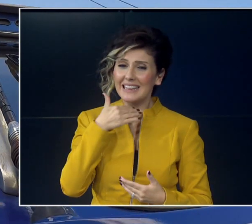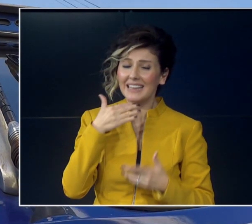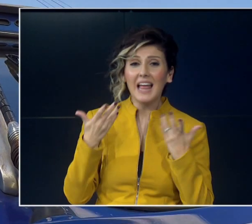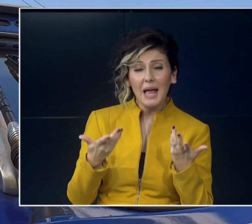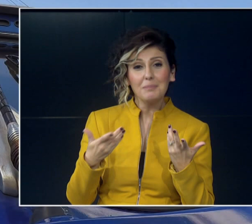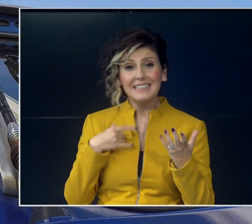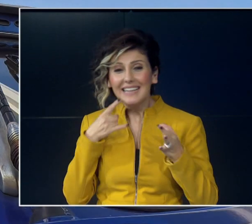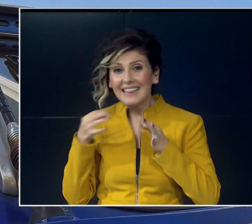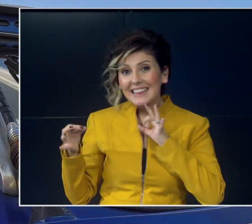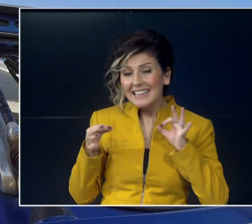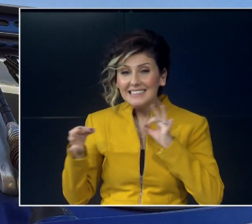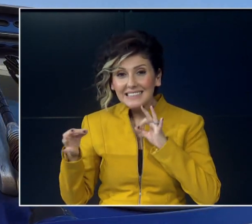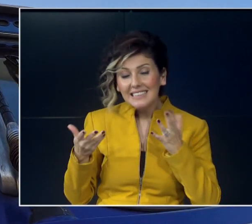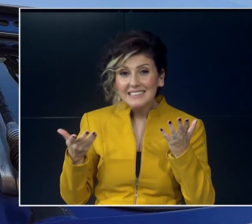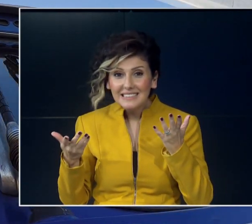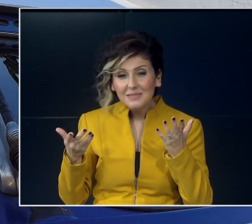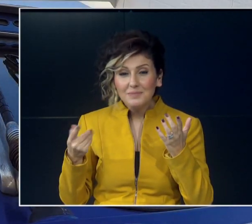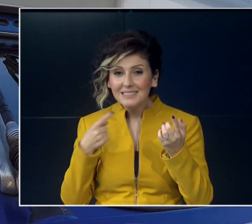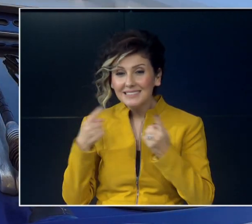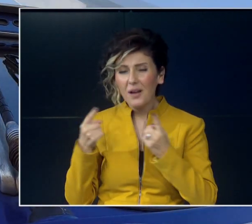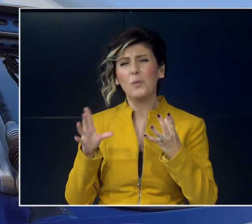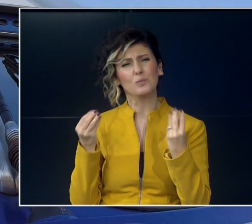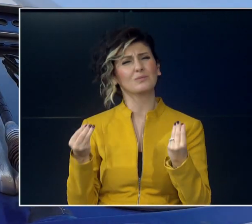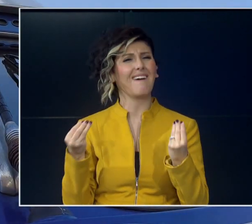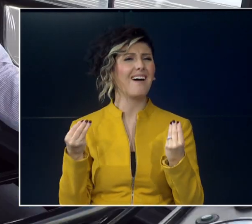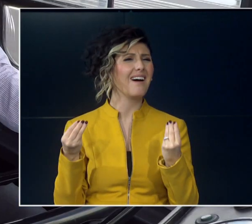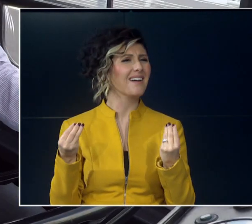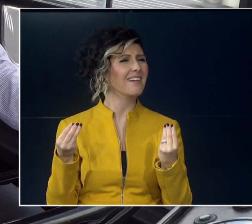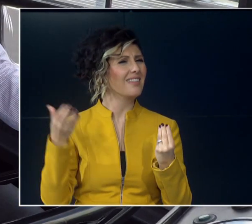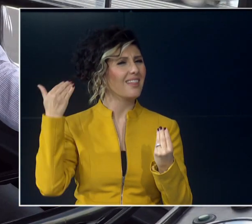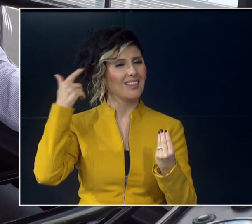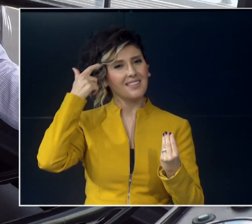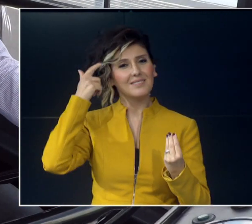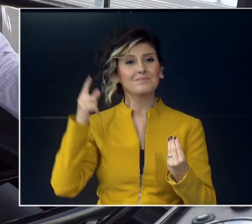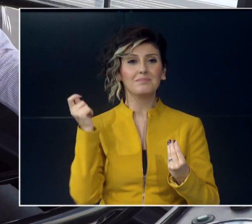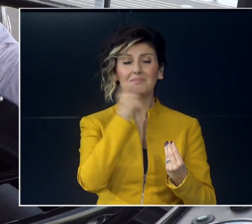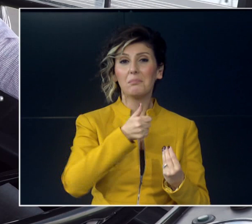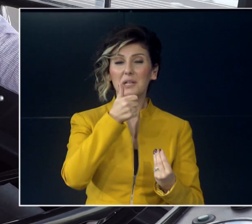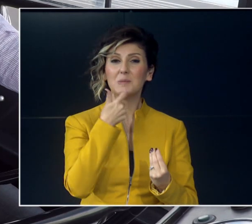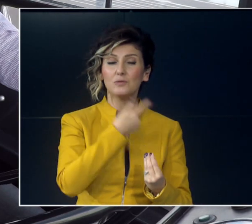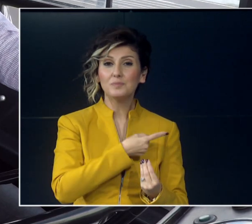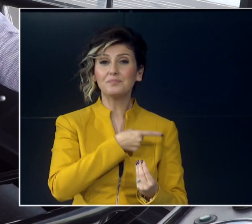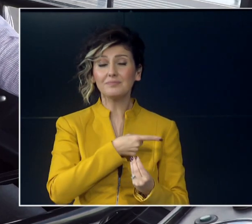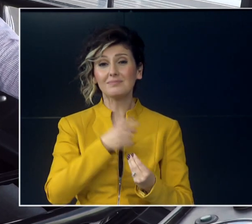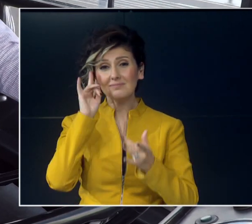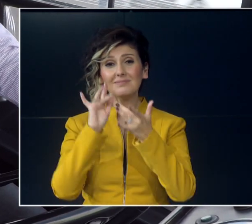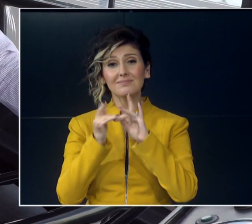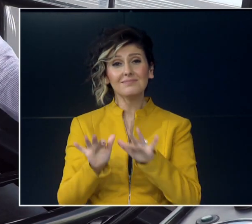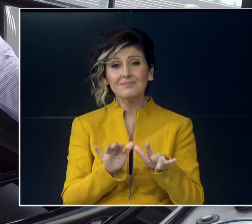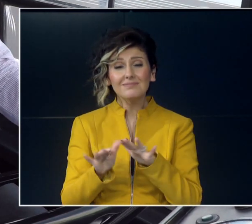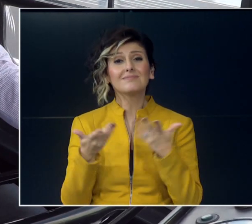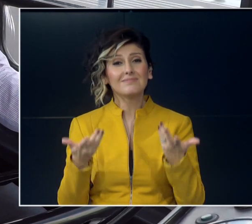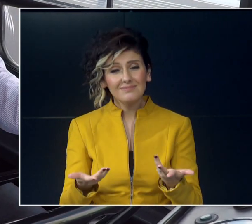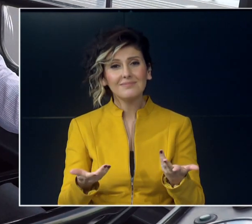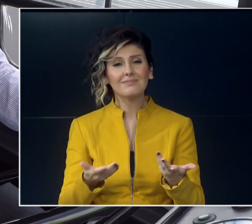bir ilişki, bir yani o çok güzeldi ya. Tabii artık bu internet falan